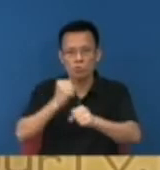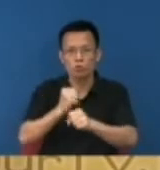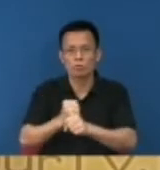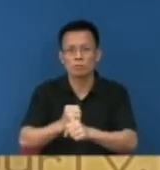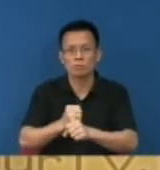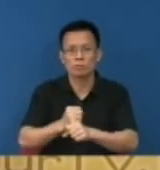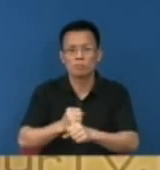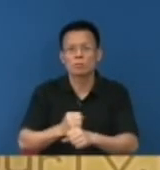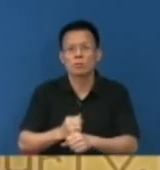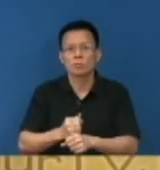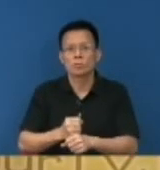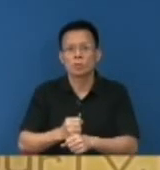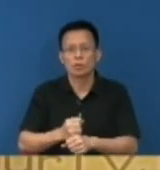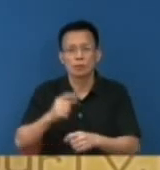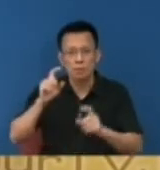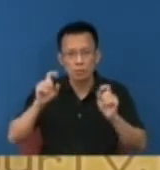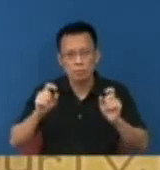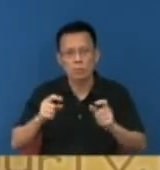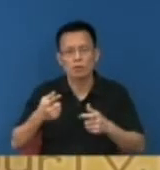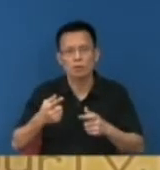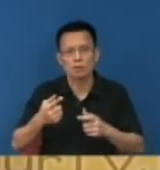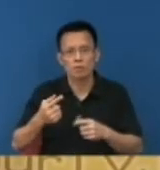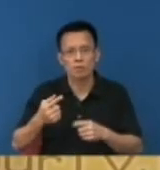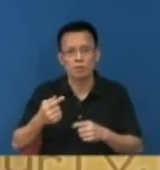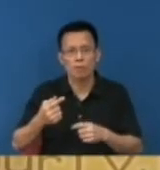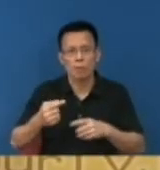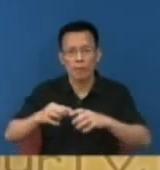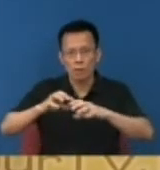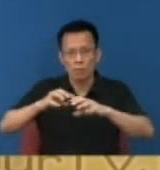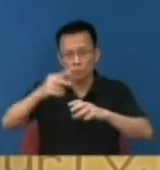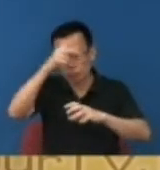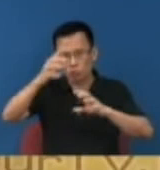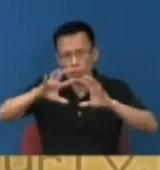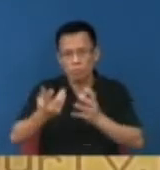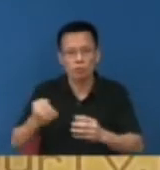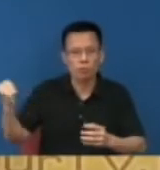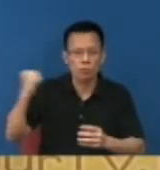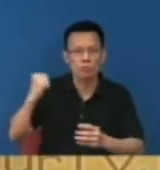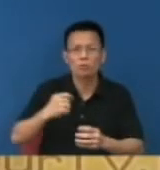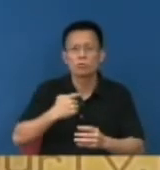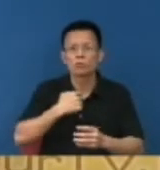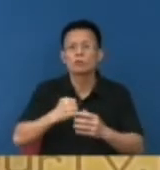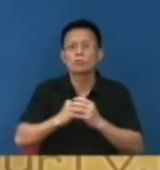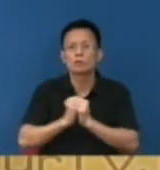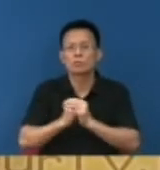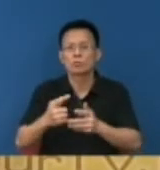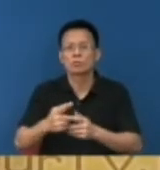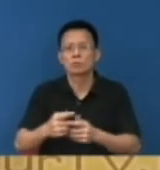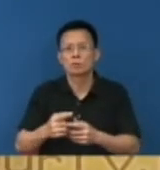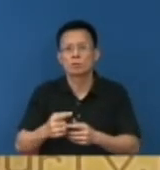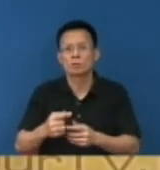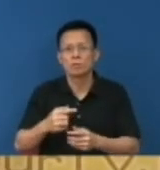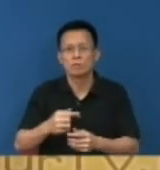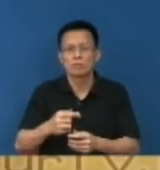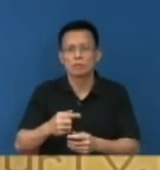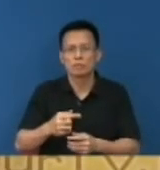需求是要跟中共妥協，在他黨內有強烈的需求，認為不應該站在這